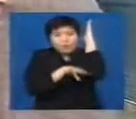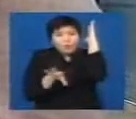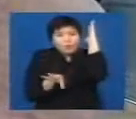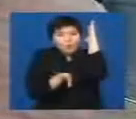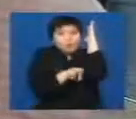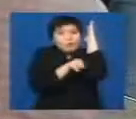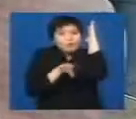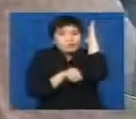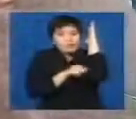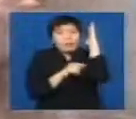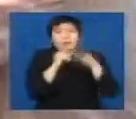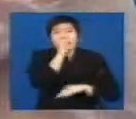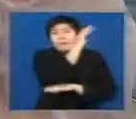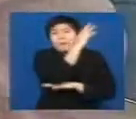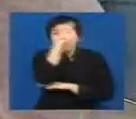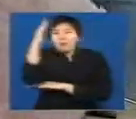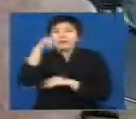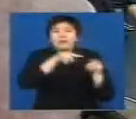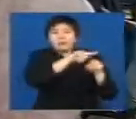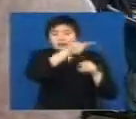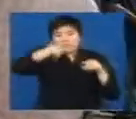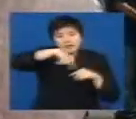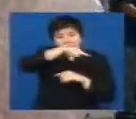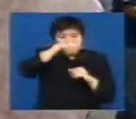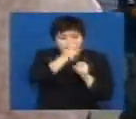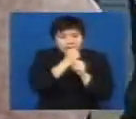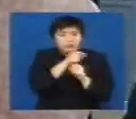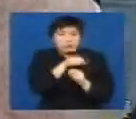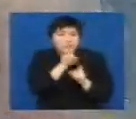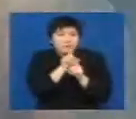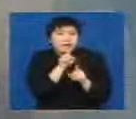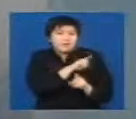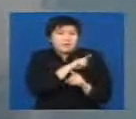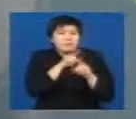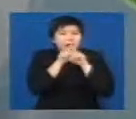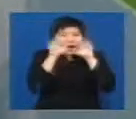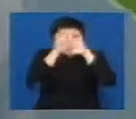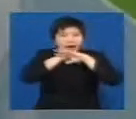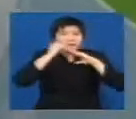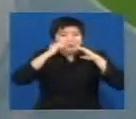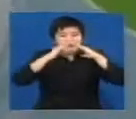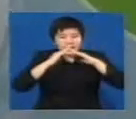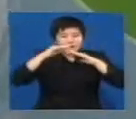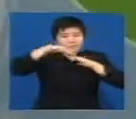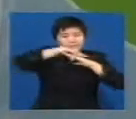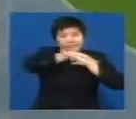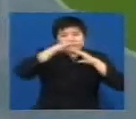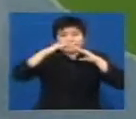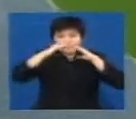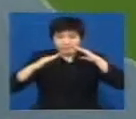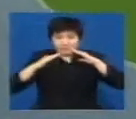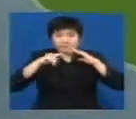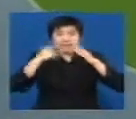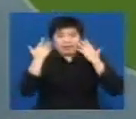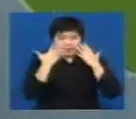หน้าที่ป่านะฮะแล้วก็กลับไปปรับปรุงป่าให้ทำหน้าที่เป็นหลังคาบ้านที่ดีจากนั้นพอจากหลังคาบ้านใช่ไหมฮะ